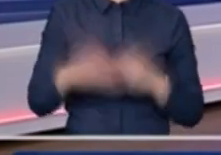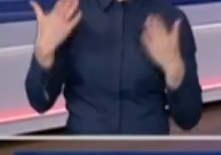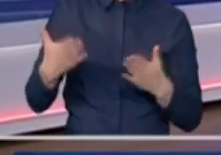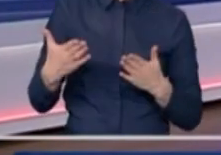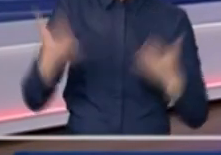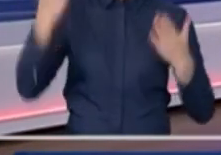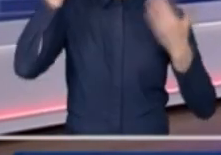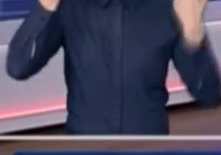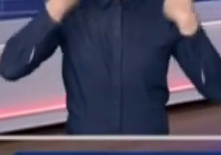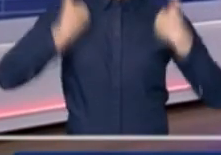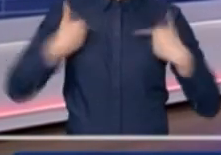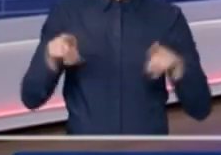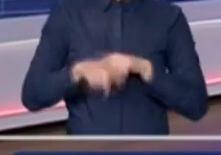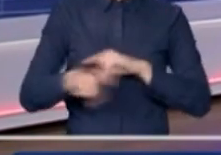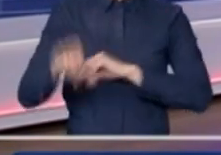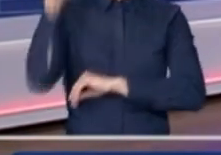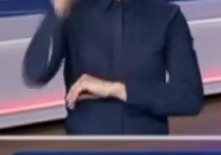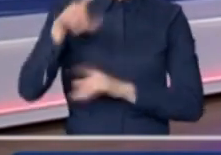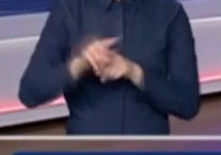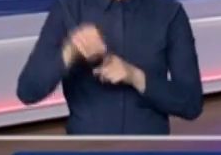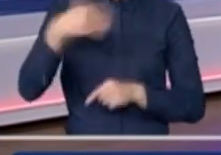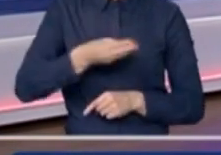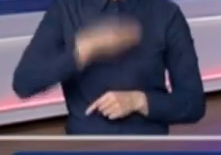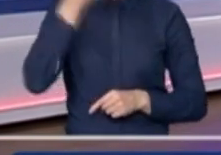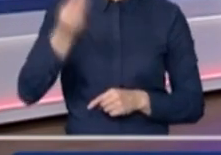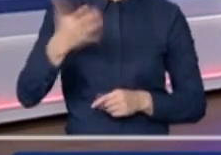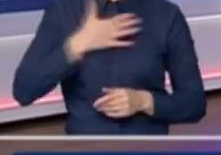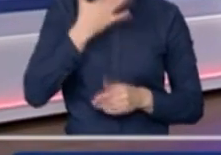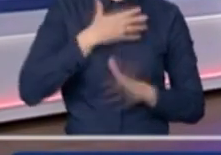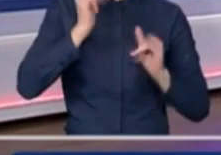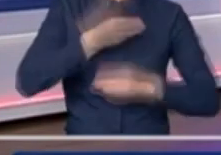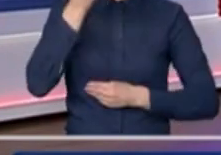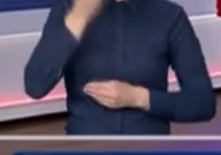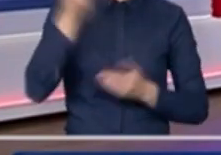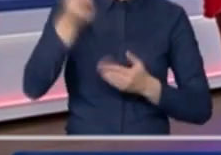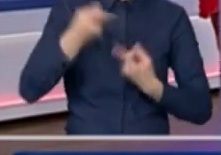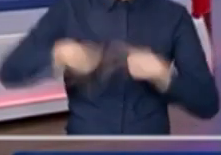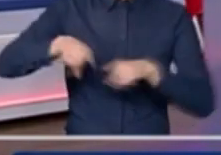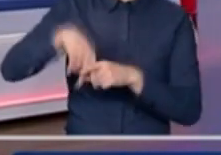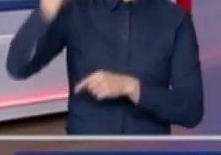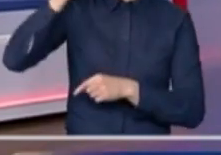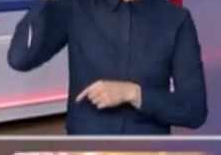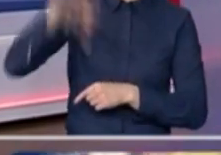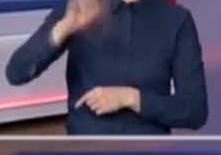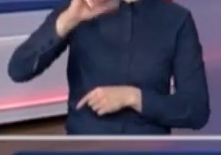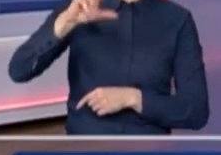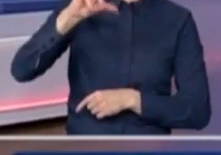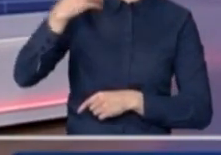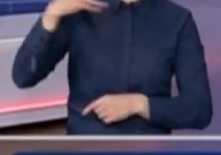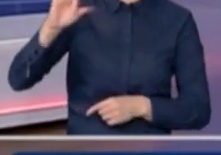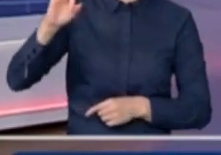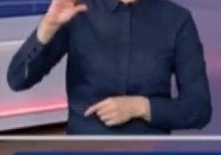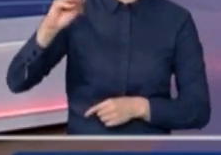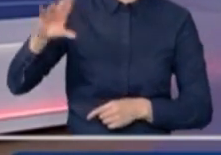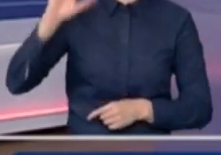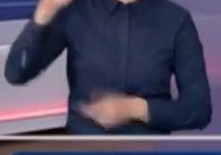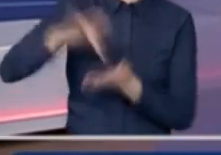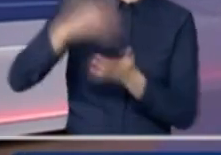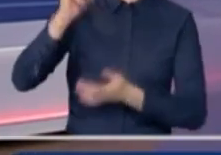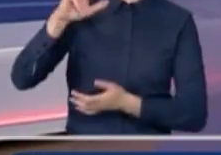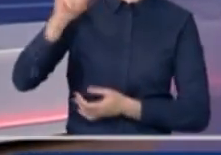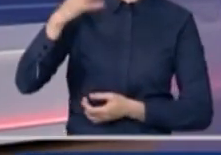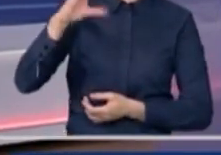to prosty sposób na polepszenie nastroju. Zespół naukowców z Uniwersytetu Fryderyka Aleksandra w Arlengen i Norymberdze dowiódł, że gdy ma